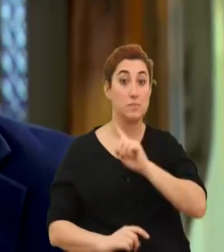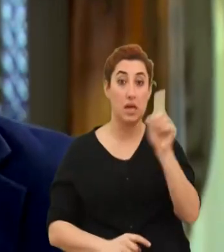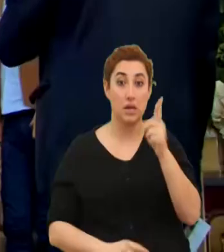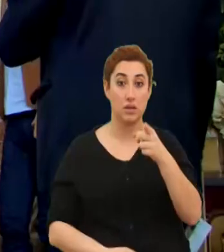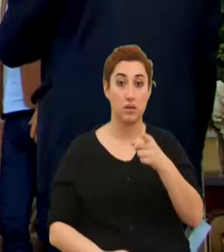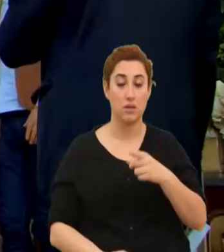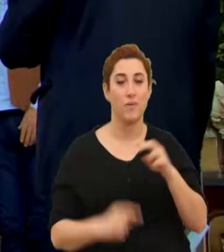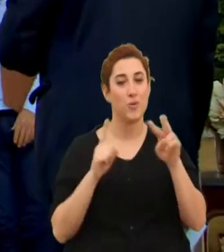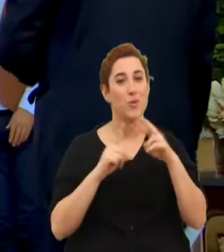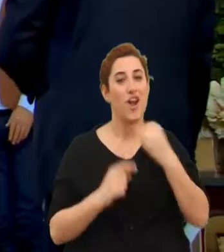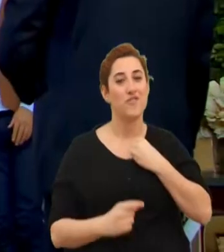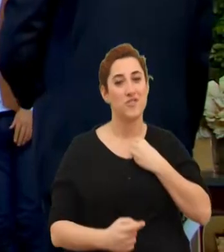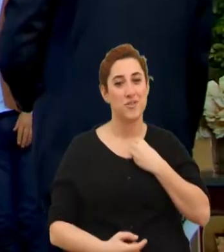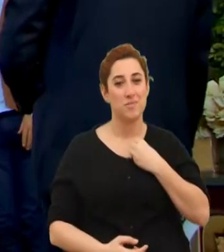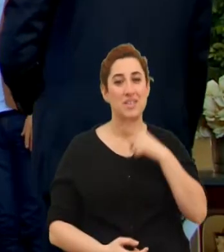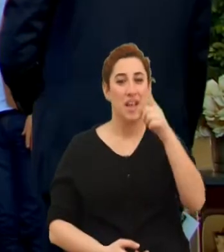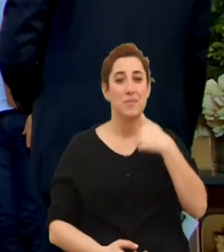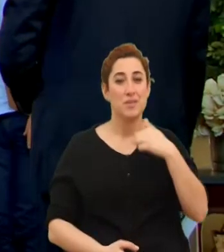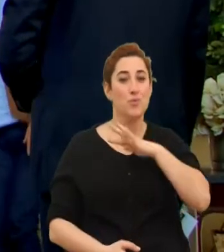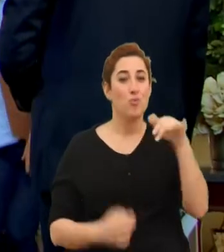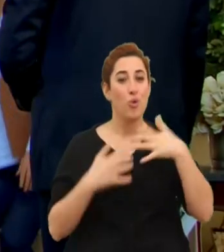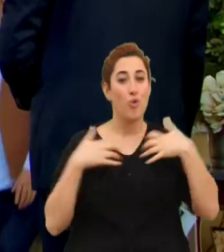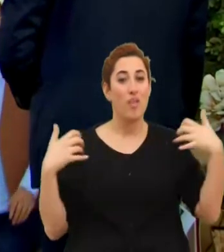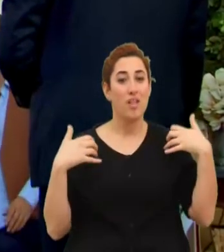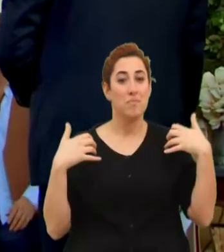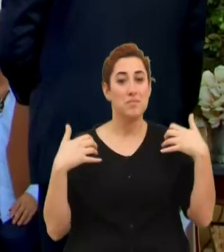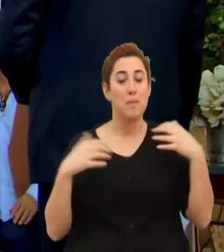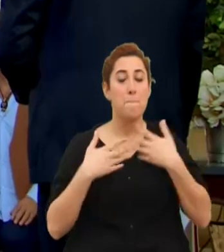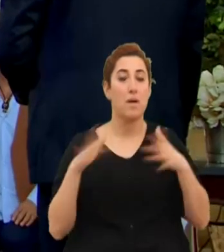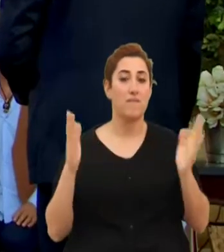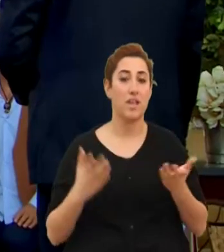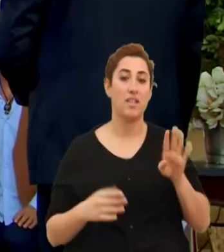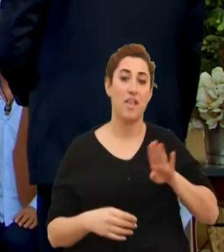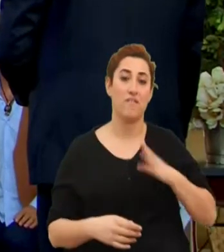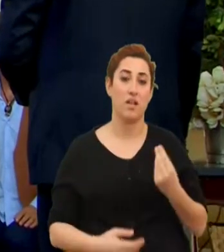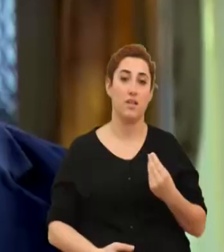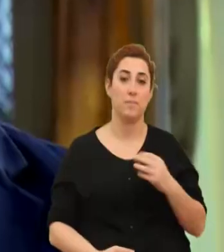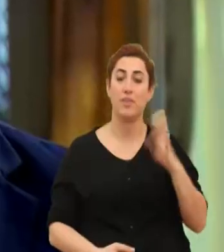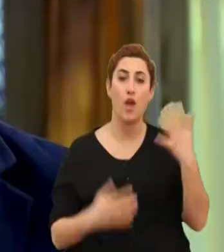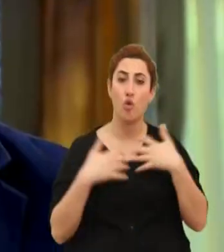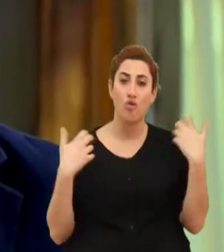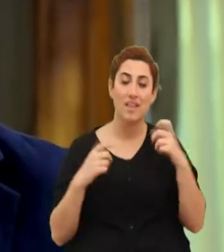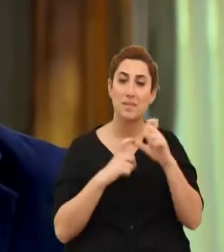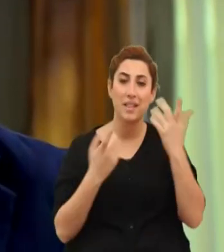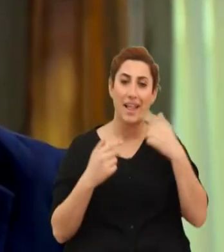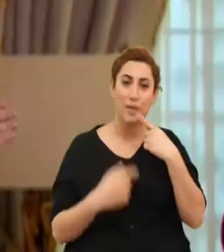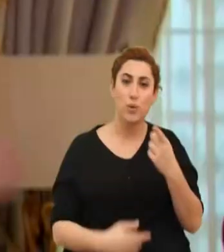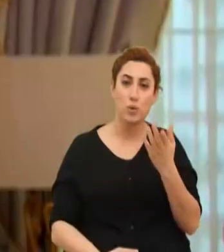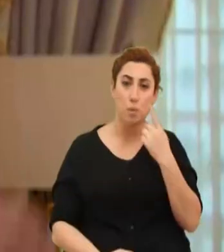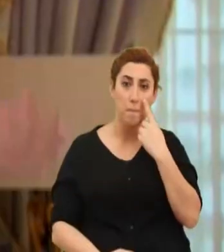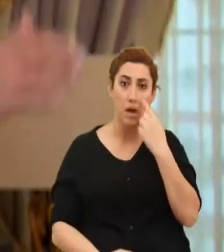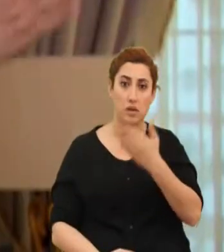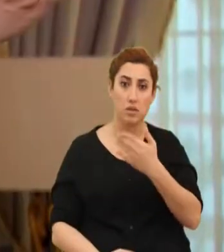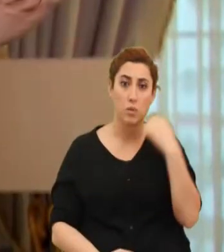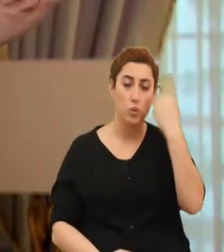sakın. Nurhancığım, yani sen bizim bütün güvenimizi mahvettin evladım. Ya ne güveni Serpil, ne desin ya?